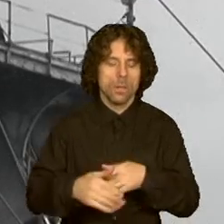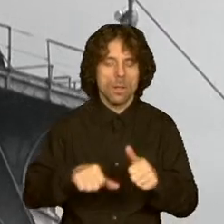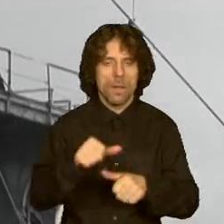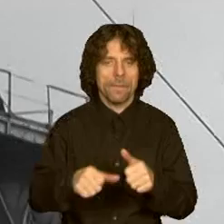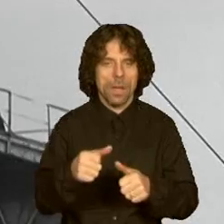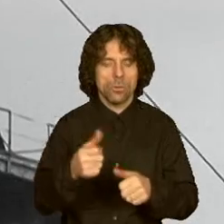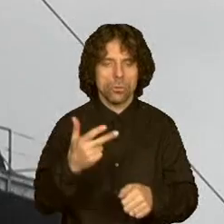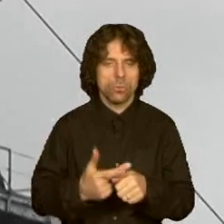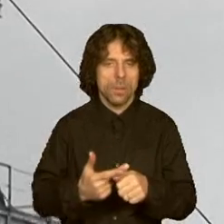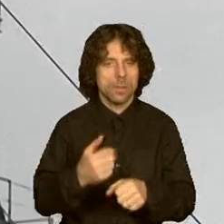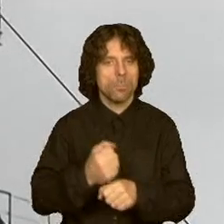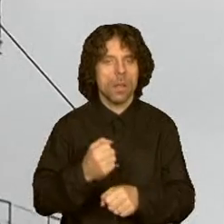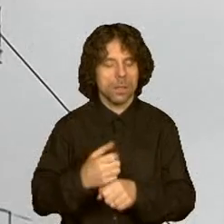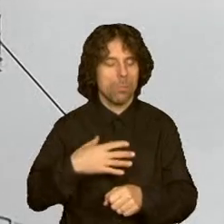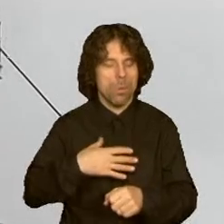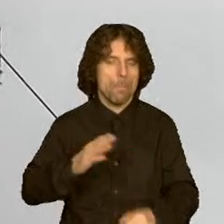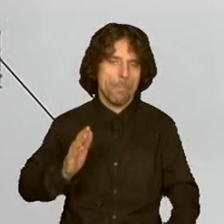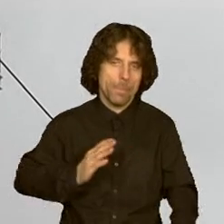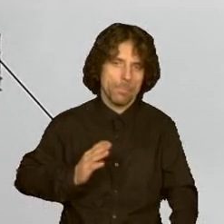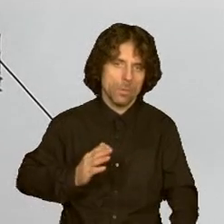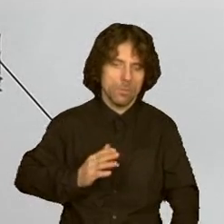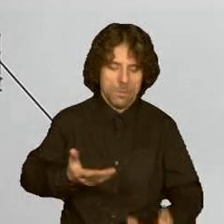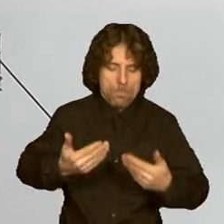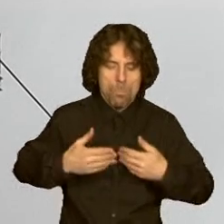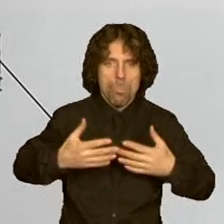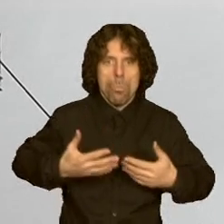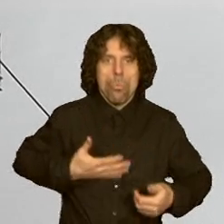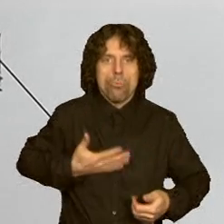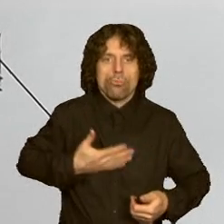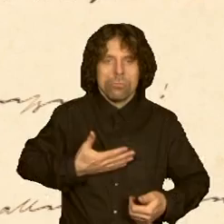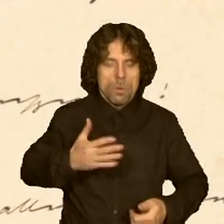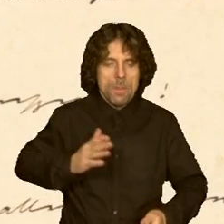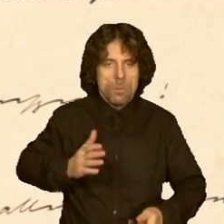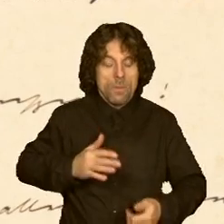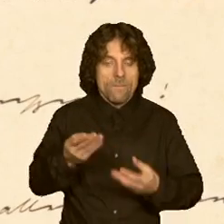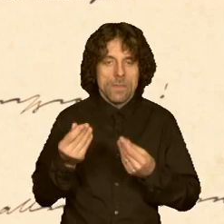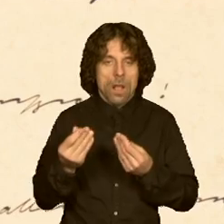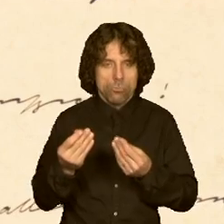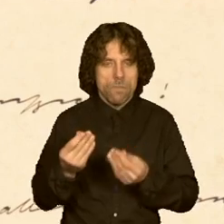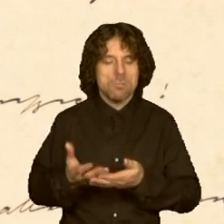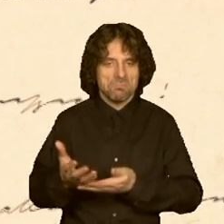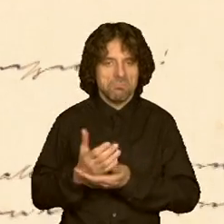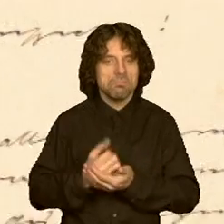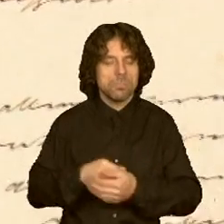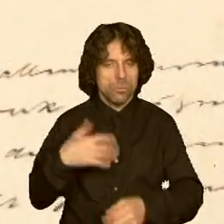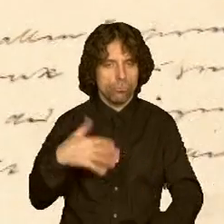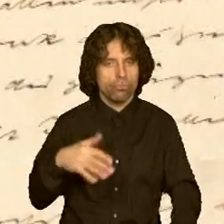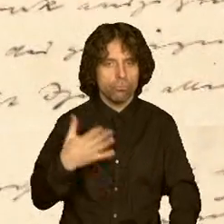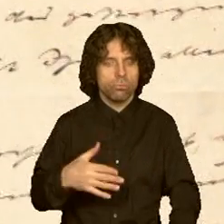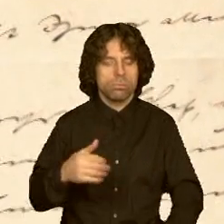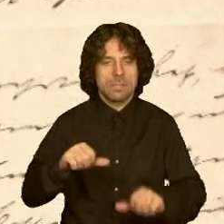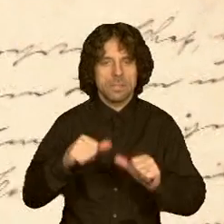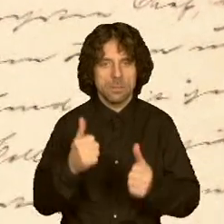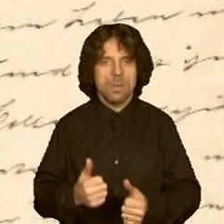lat 30. była to praca dająca poczucie bezpieczeństwa, przynajmniej finansowego.